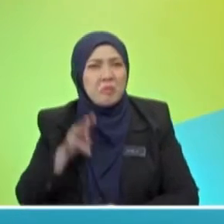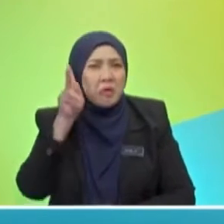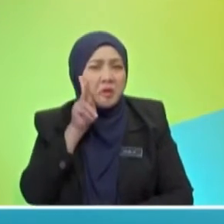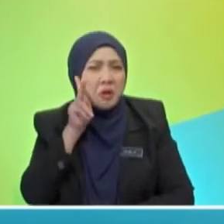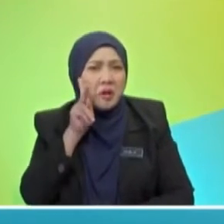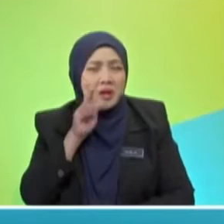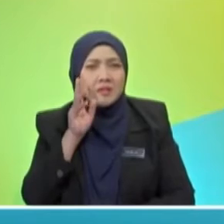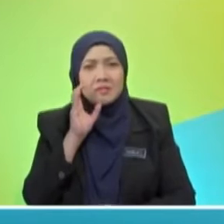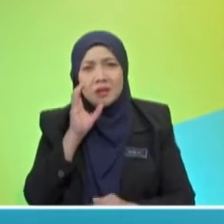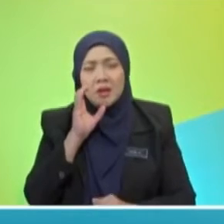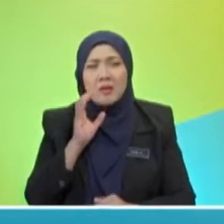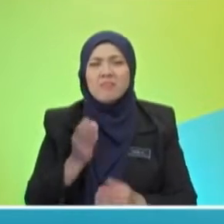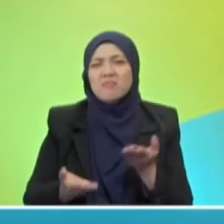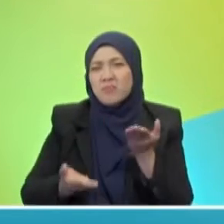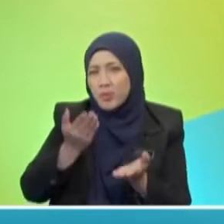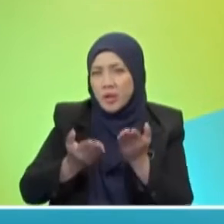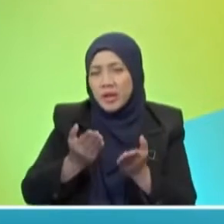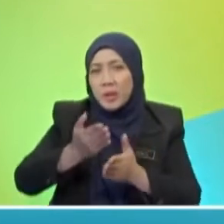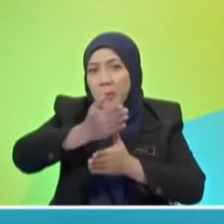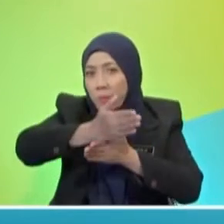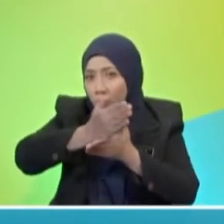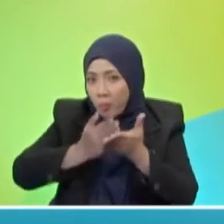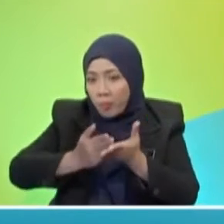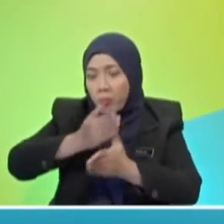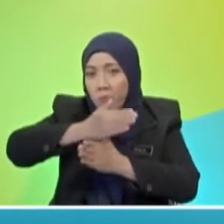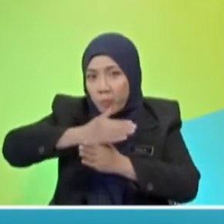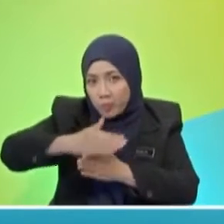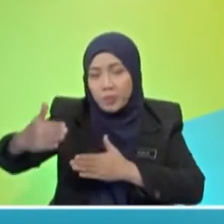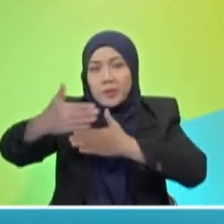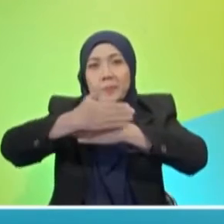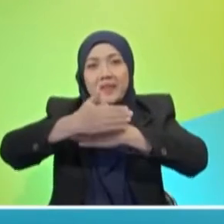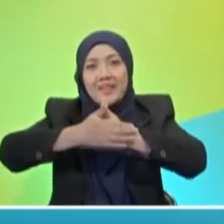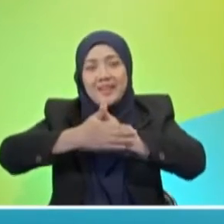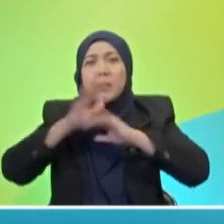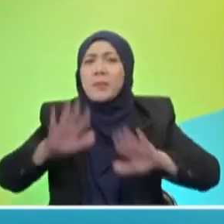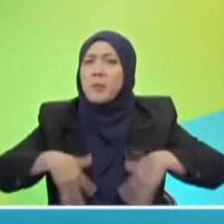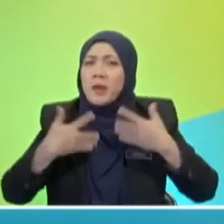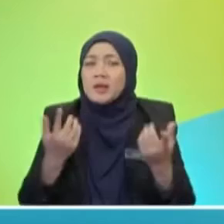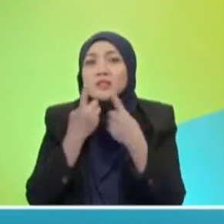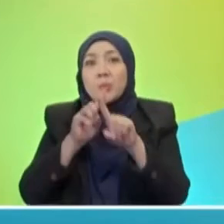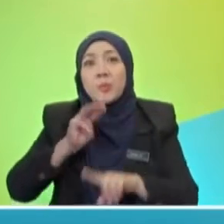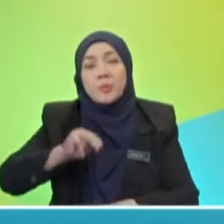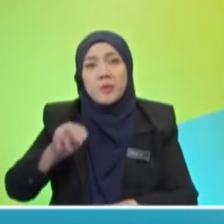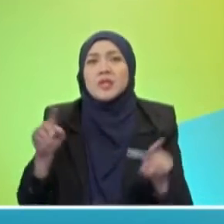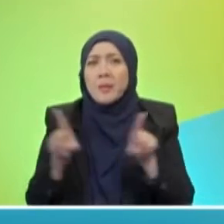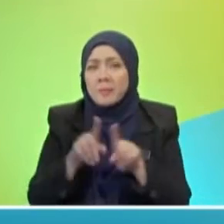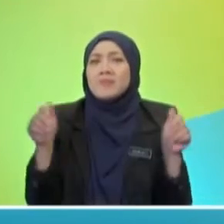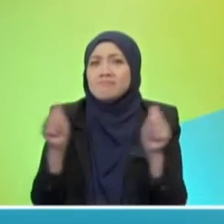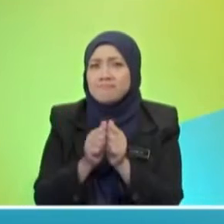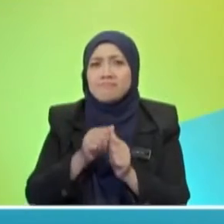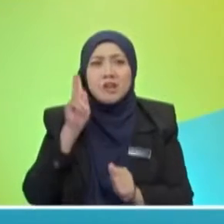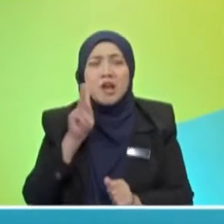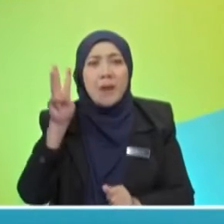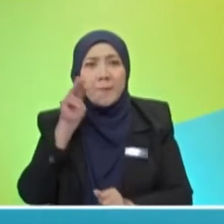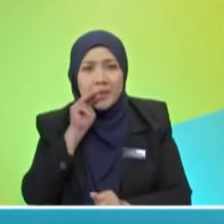potong depan. Tapi kita tengok pula nanti jawapan murid-murid. Macam mana jawapan mereka. Baiklah. Dah